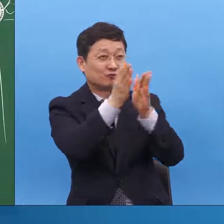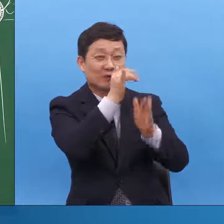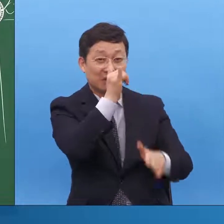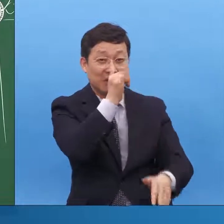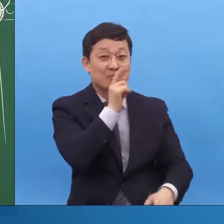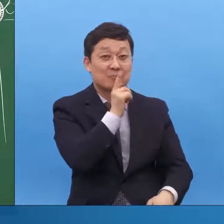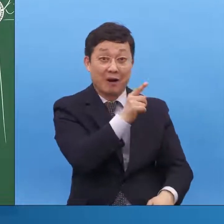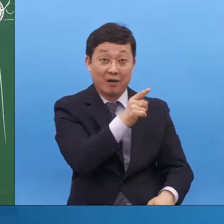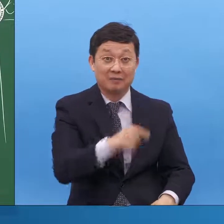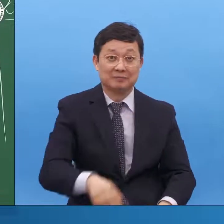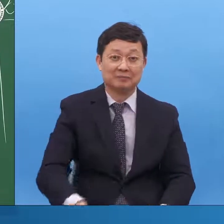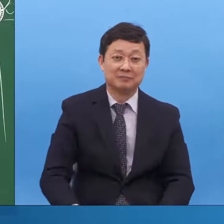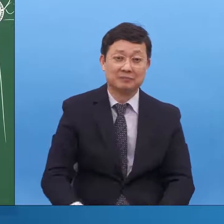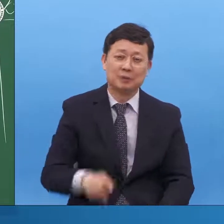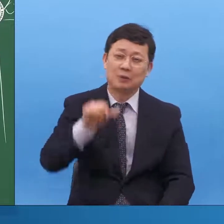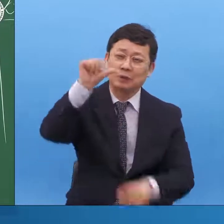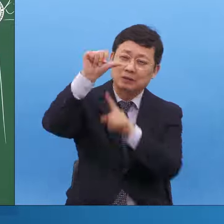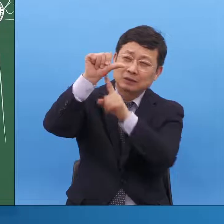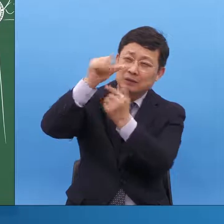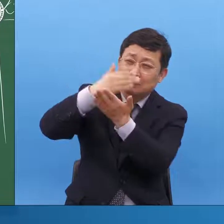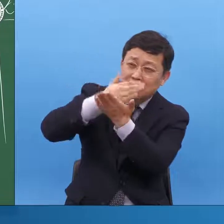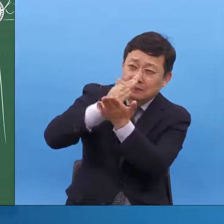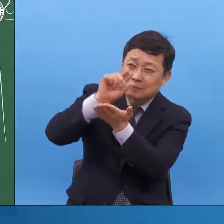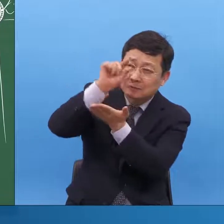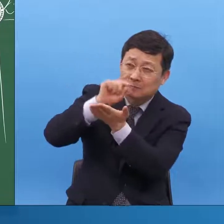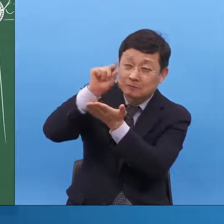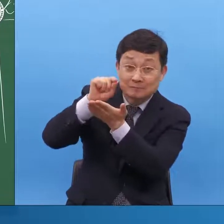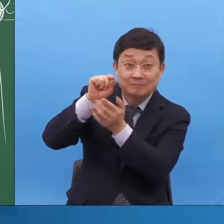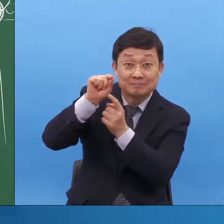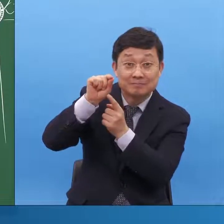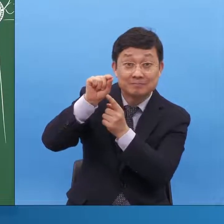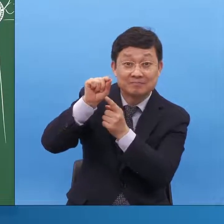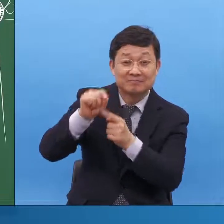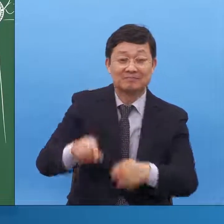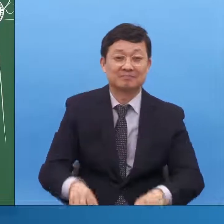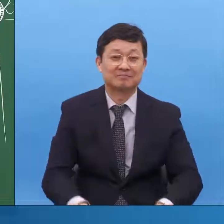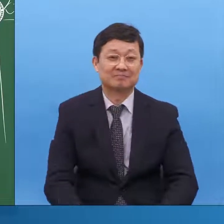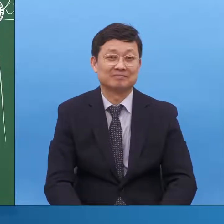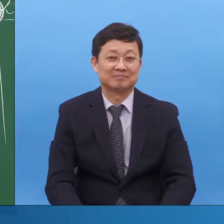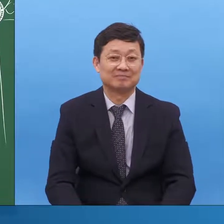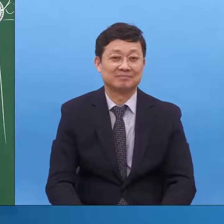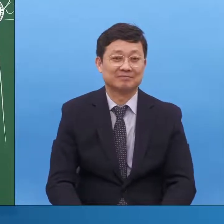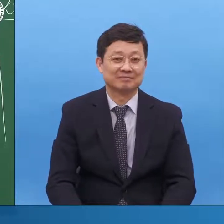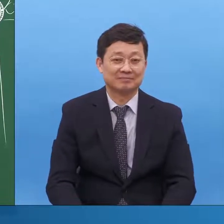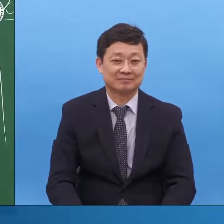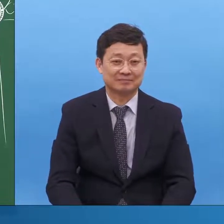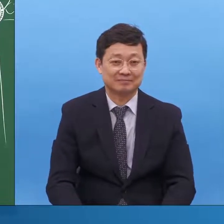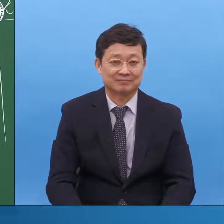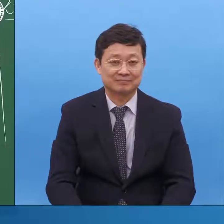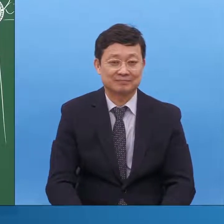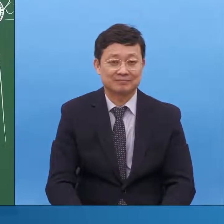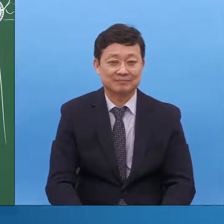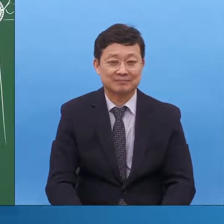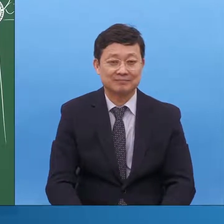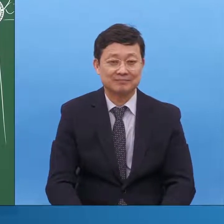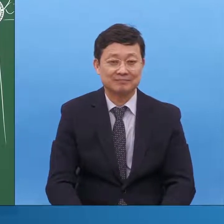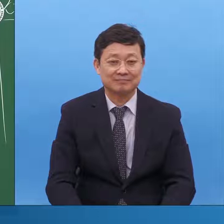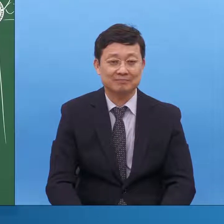face 그런 persecution. 특징을 말씀하셨죠. He spoke about these kinds of characteristics. 그리고 진짜